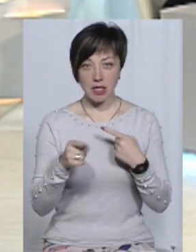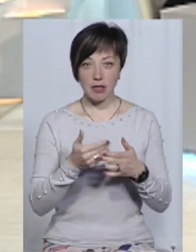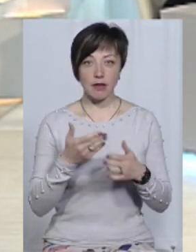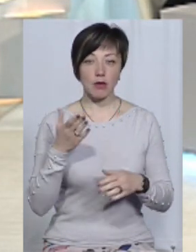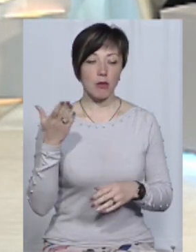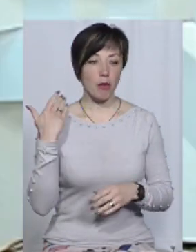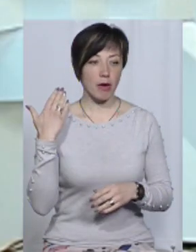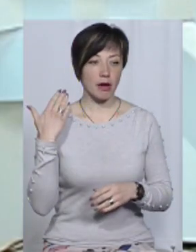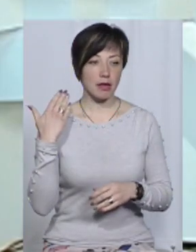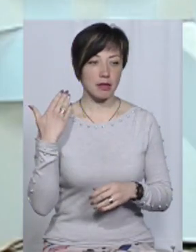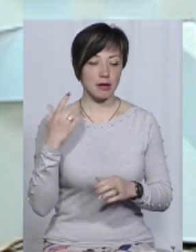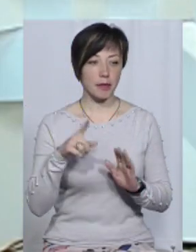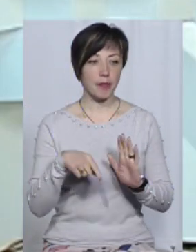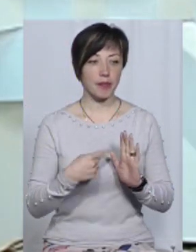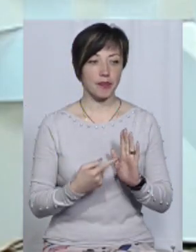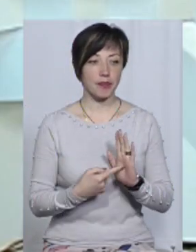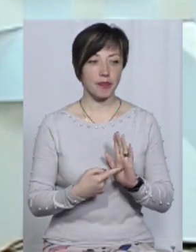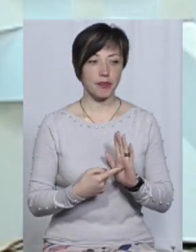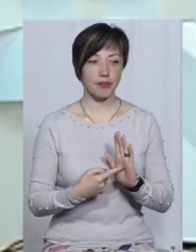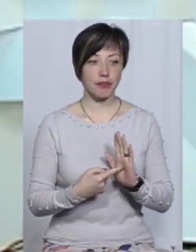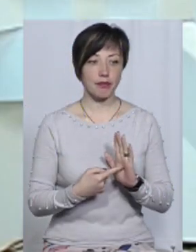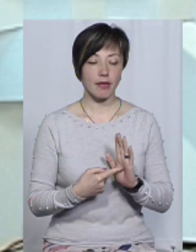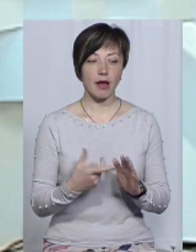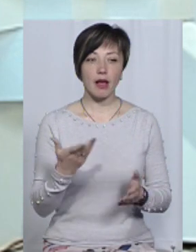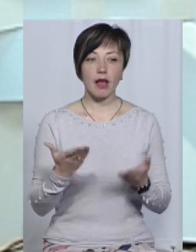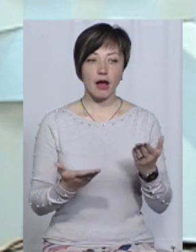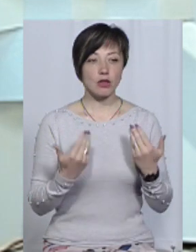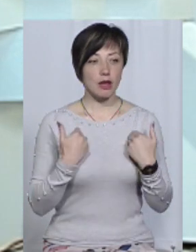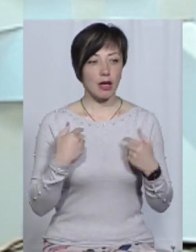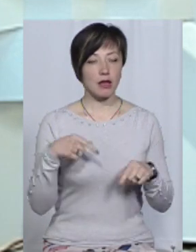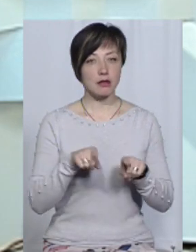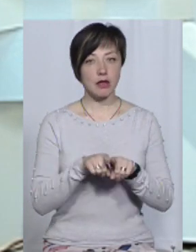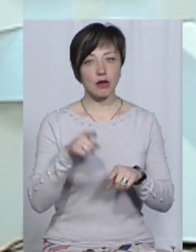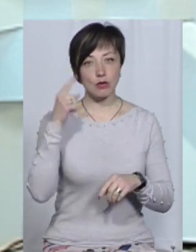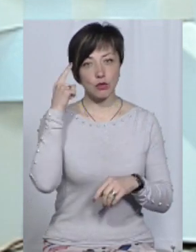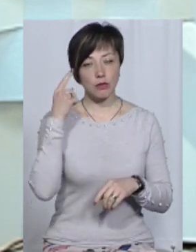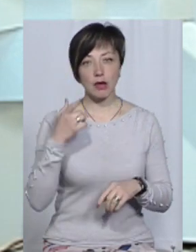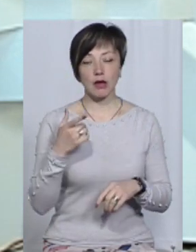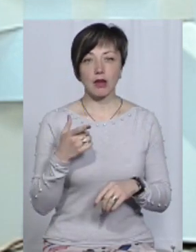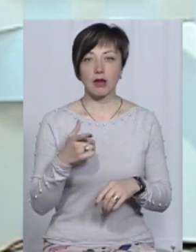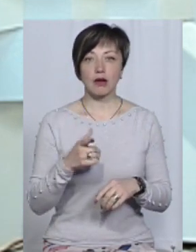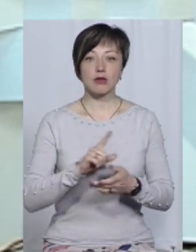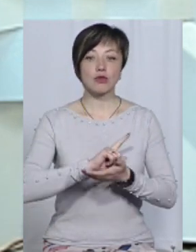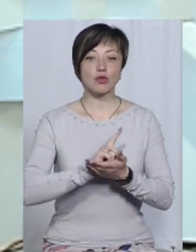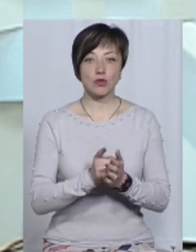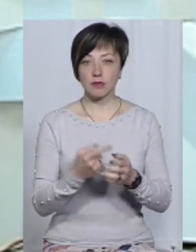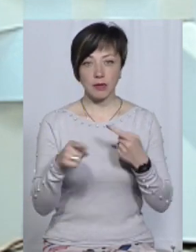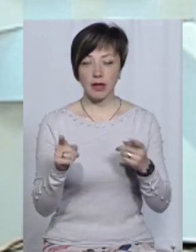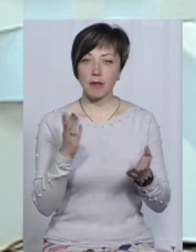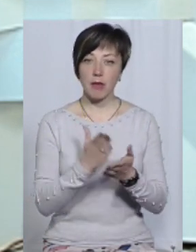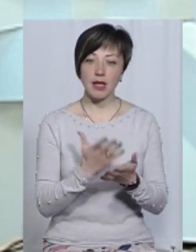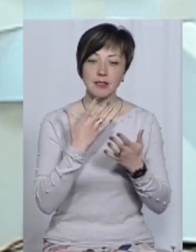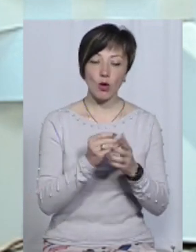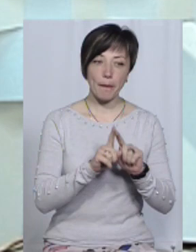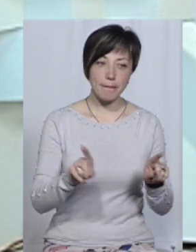відрізнятись від попередніх? Ну, якщо я думаю так кардинально, так прям то ні, але, звичайно, буде мати свої фарби